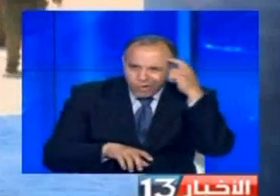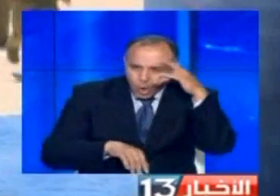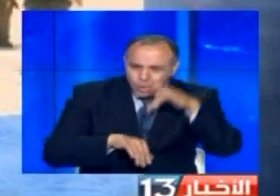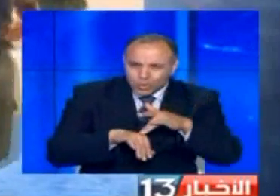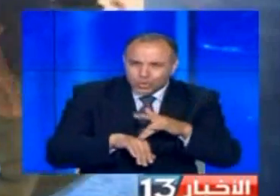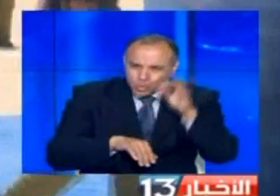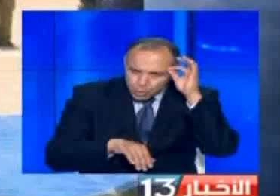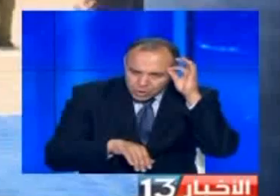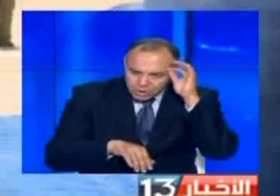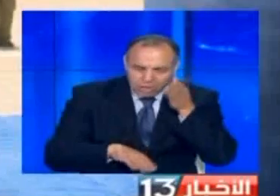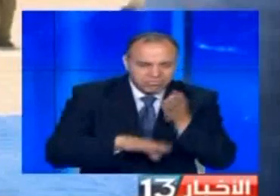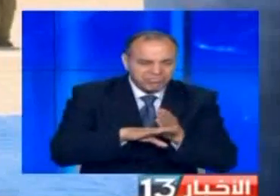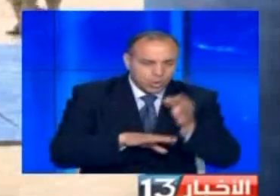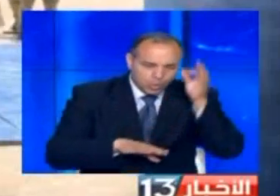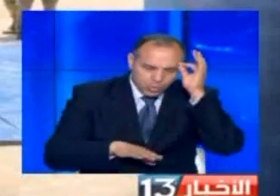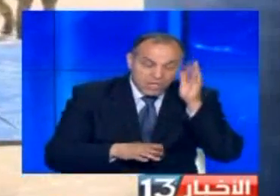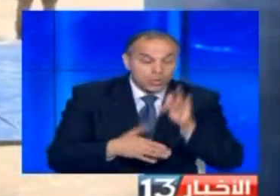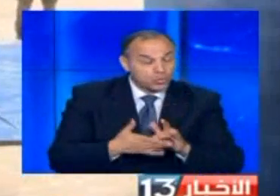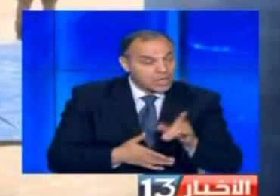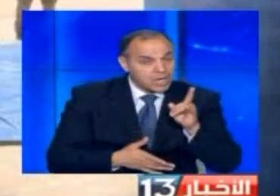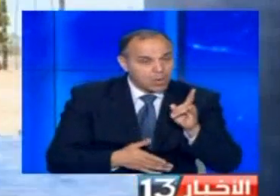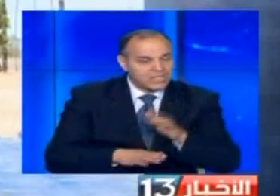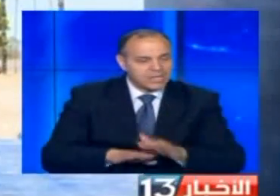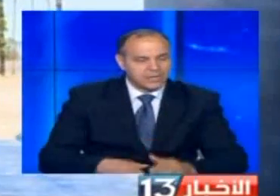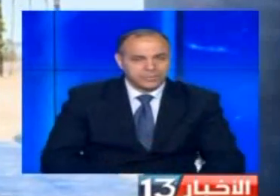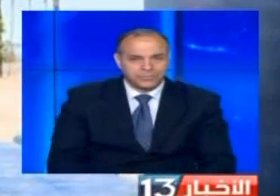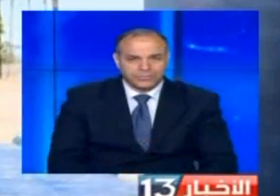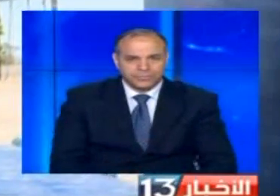تهديد امن كل شبر من ارض تونس واق